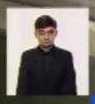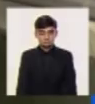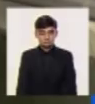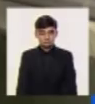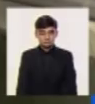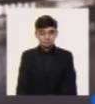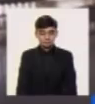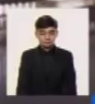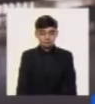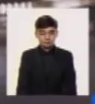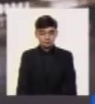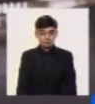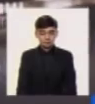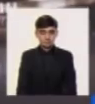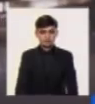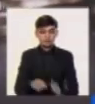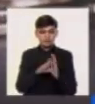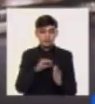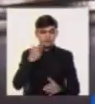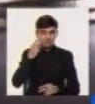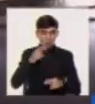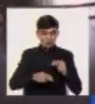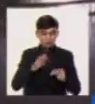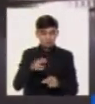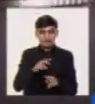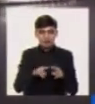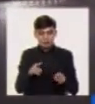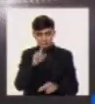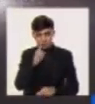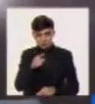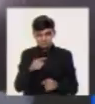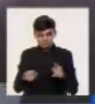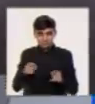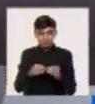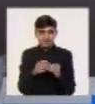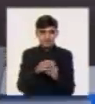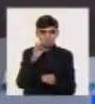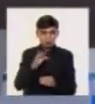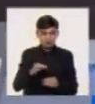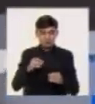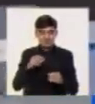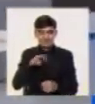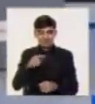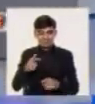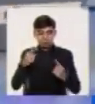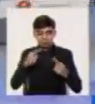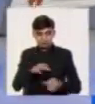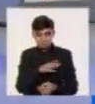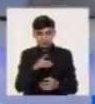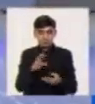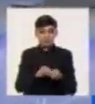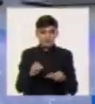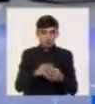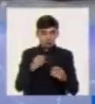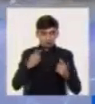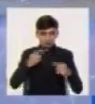Сұлтан. Ал сайлау аяқталғаннан кейін онсыз да бір жылда 15% құлдыраған теңге тағы да әлсіреп кетуі